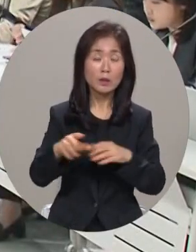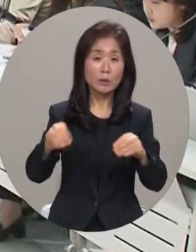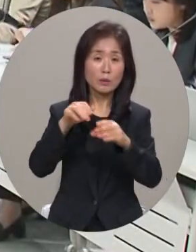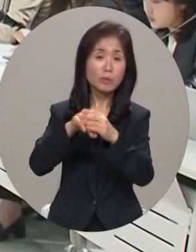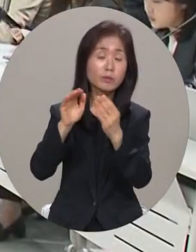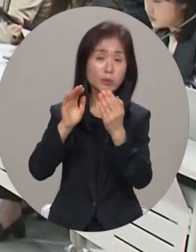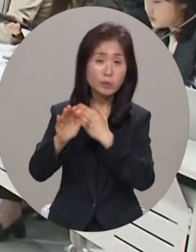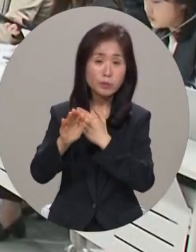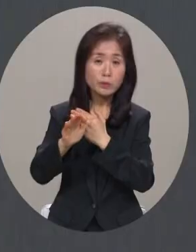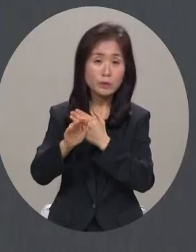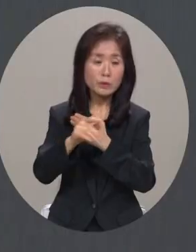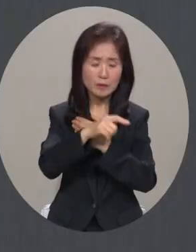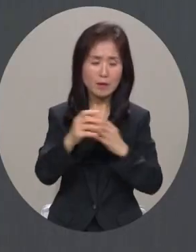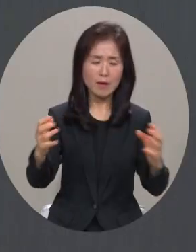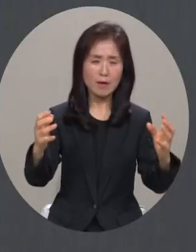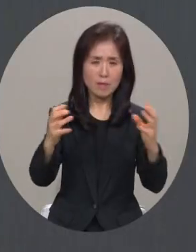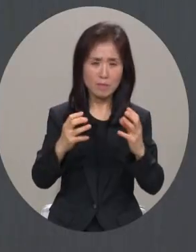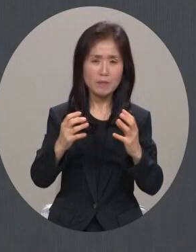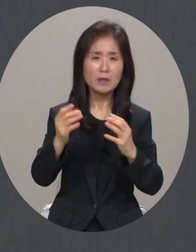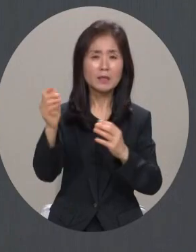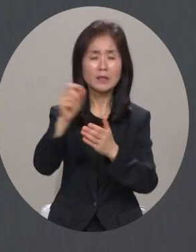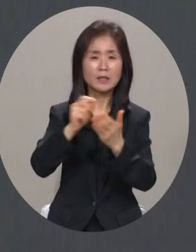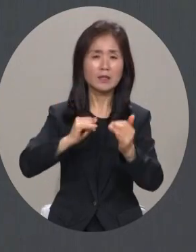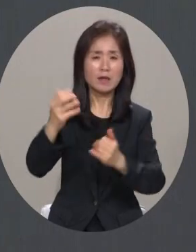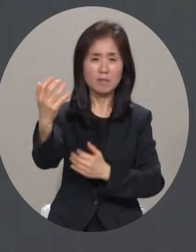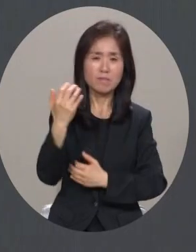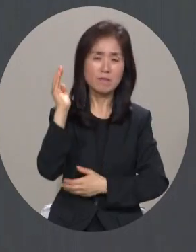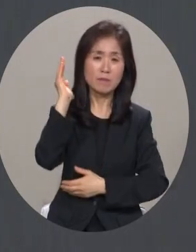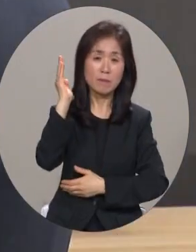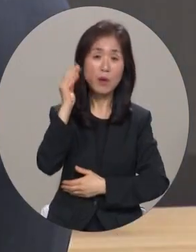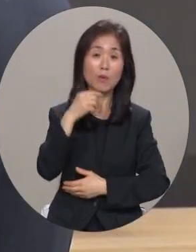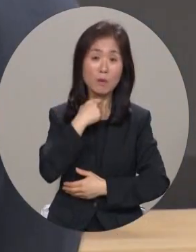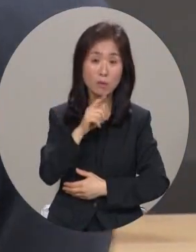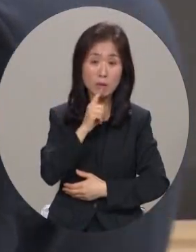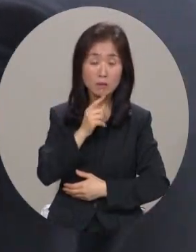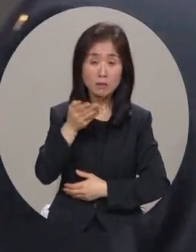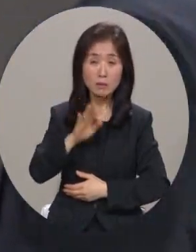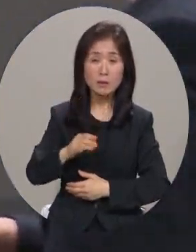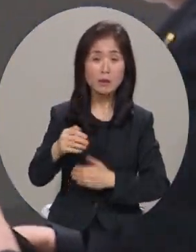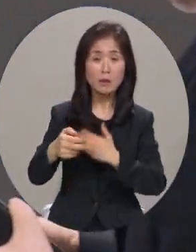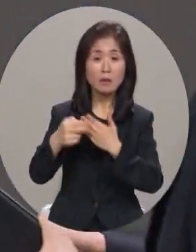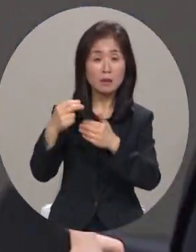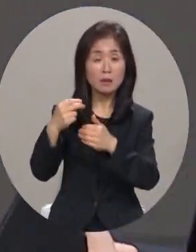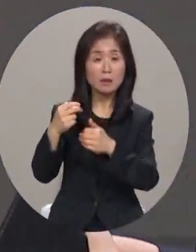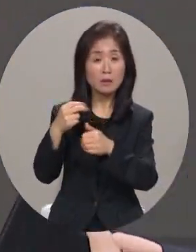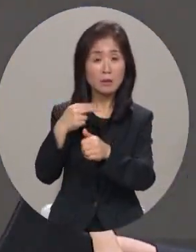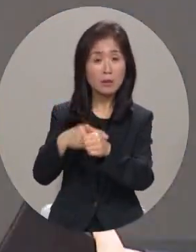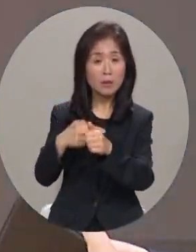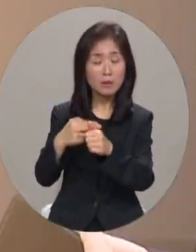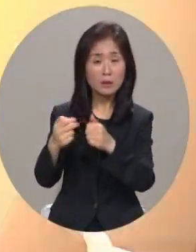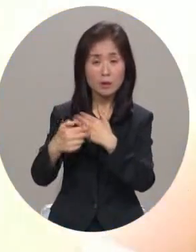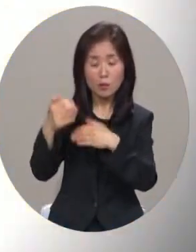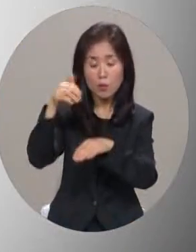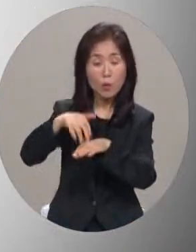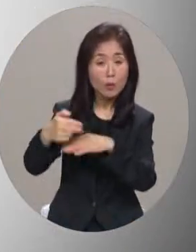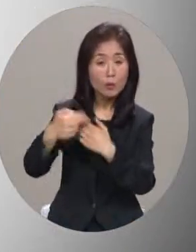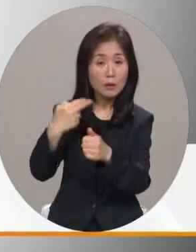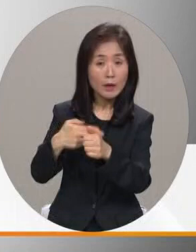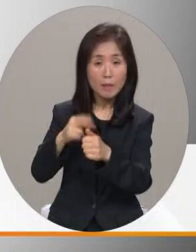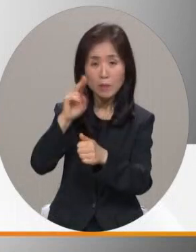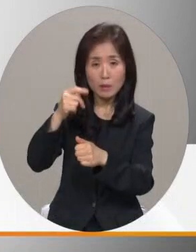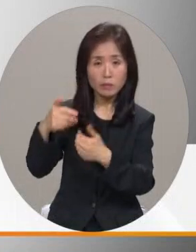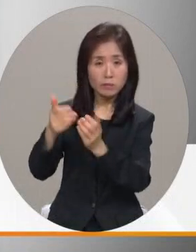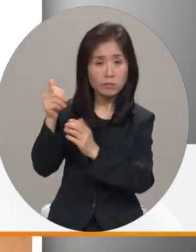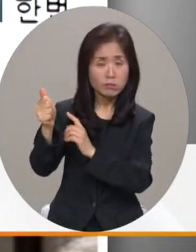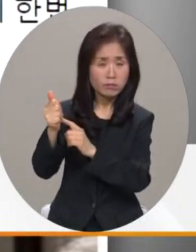열어 한 목소리 내겠다고 밝혔는데 대한전공의 협의의 박단 회장은 즉각 반발했습니다 박회장은